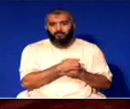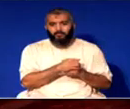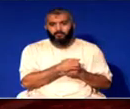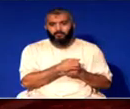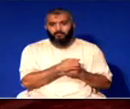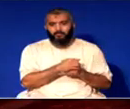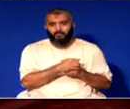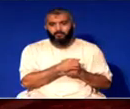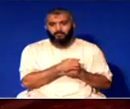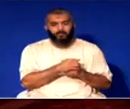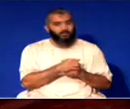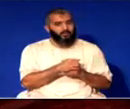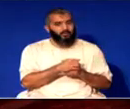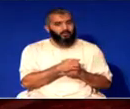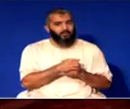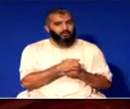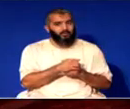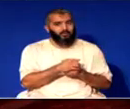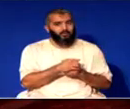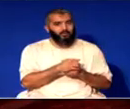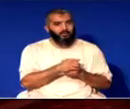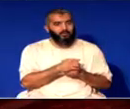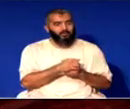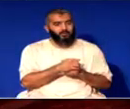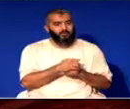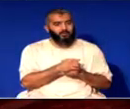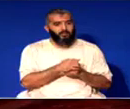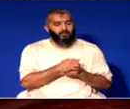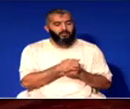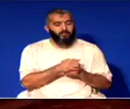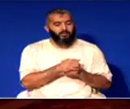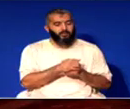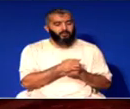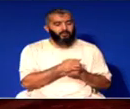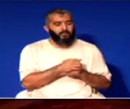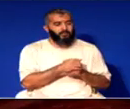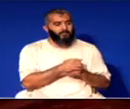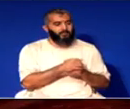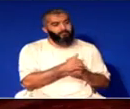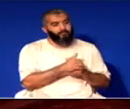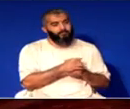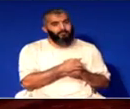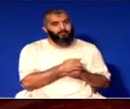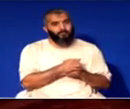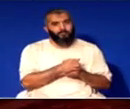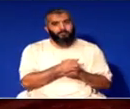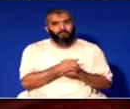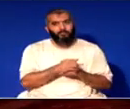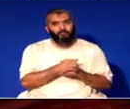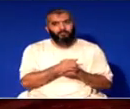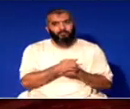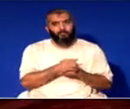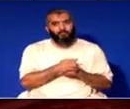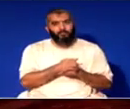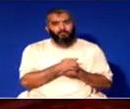العيد، إذا شفتي منام نعم؟ ثم نشوف في شيخ شغل في